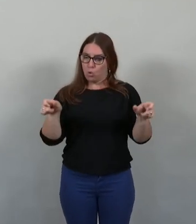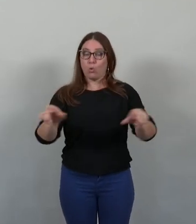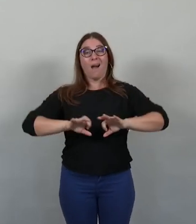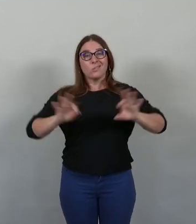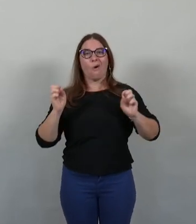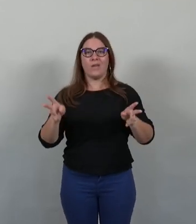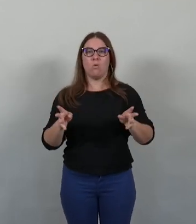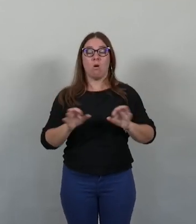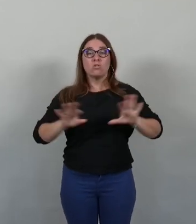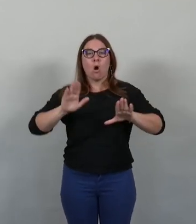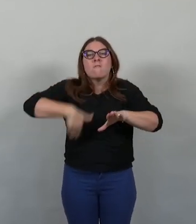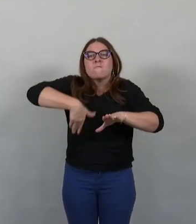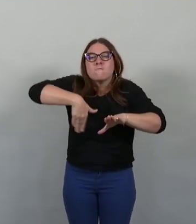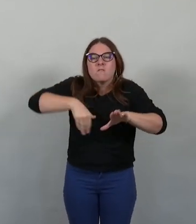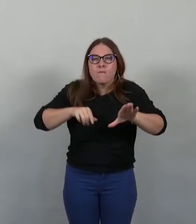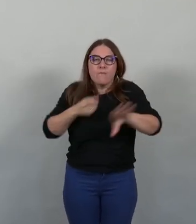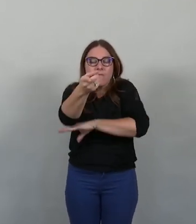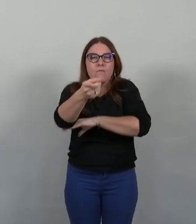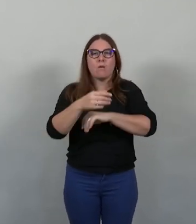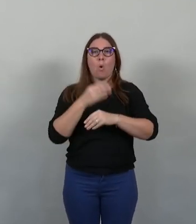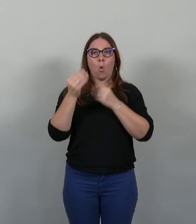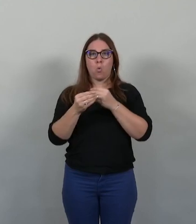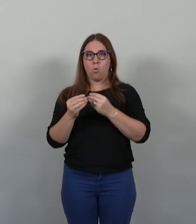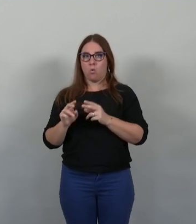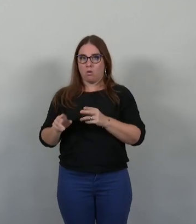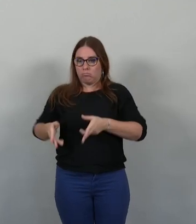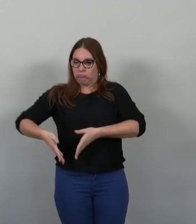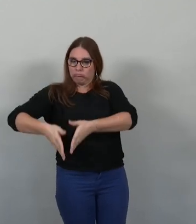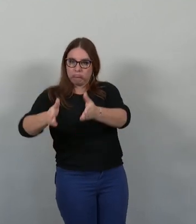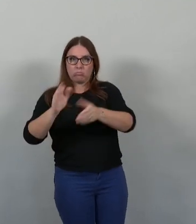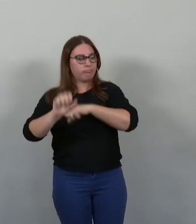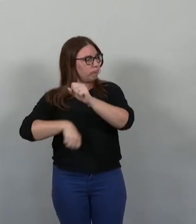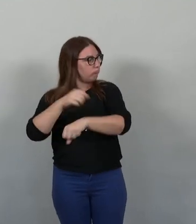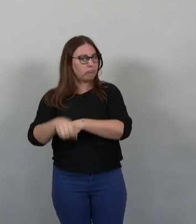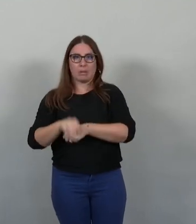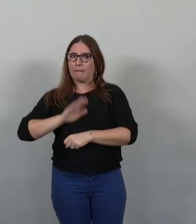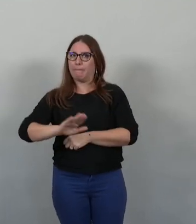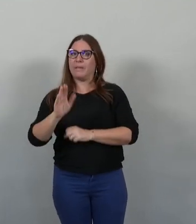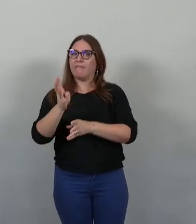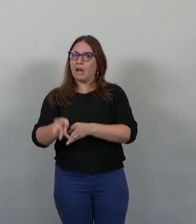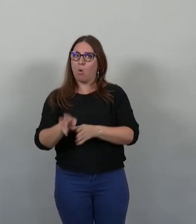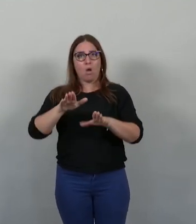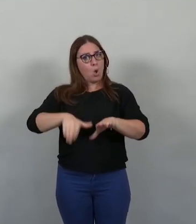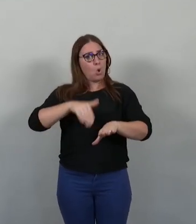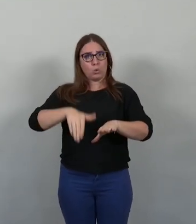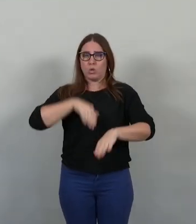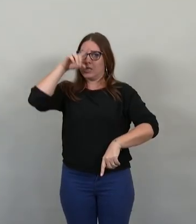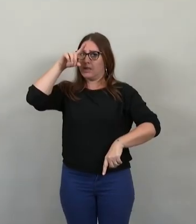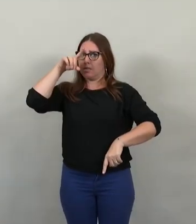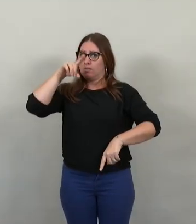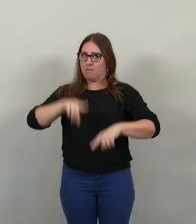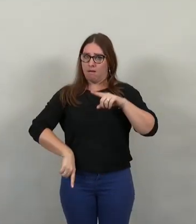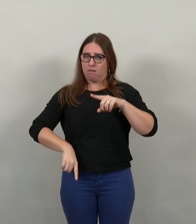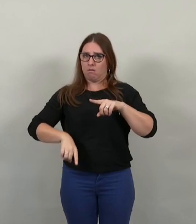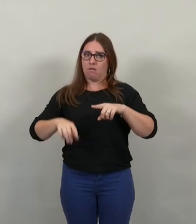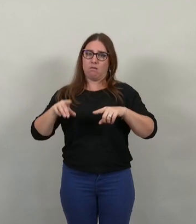sans trottinettes des pistes cyclables où les cyclistes sont en sécurité et où les trotinettes ne roulent ne roulent pas